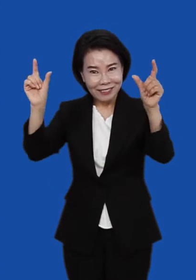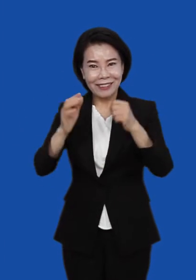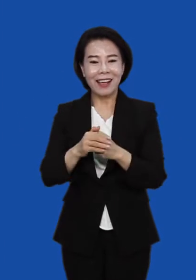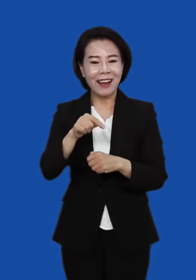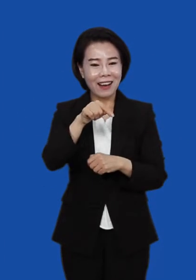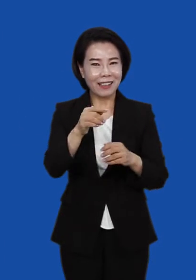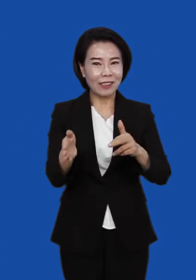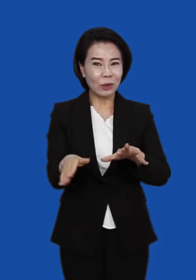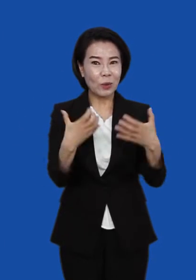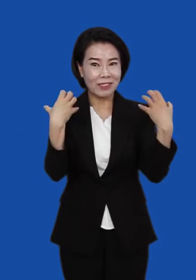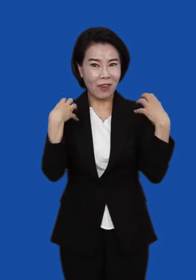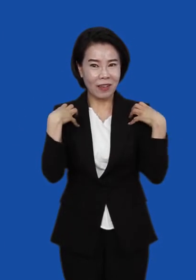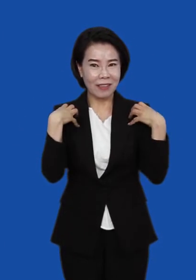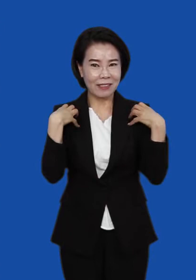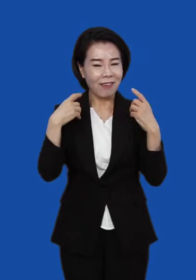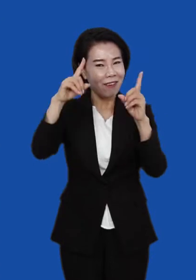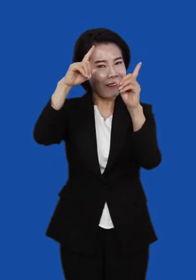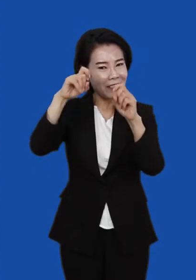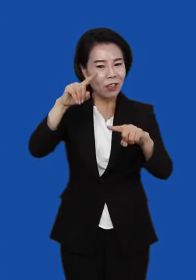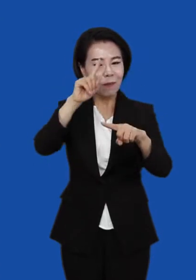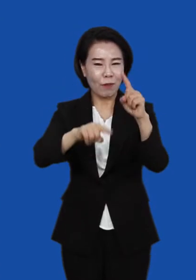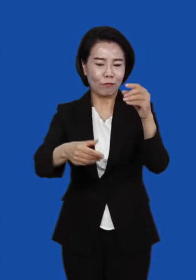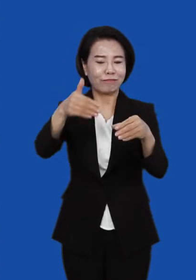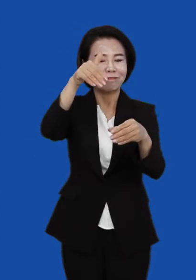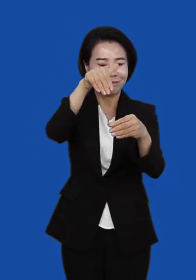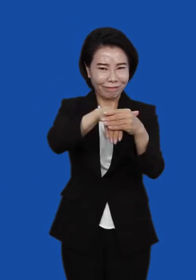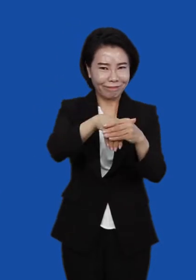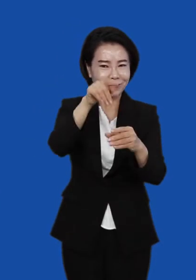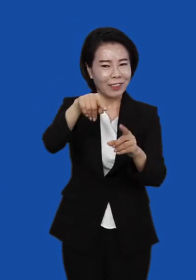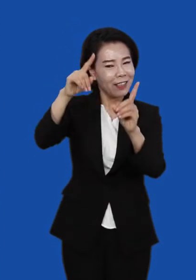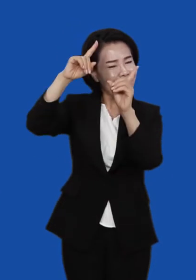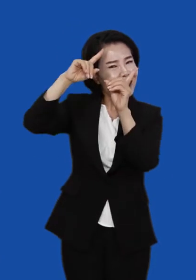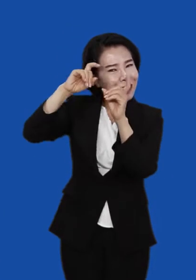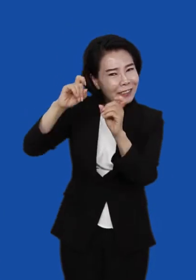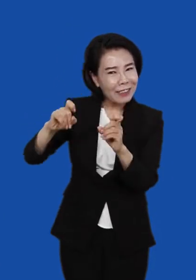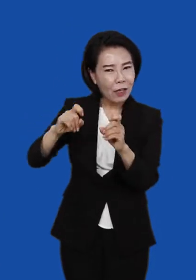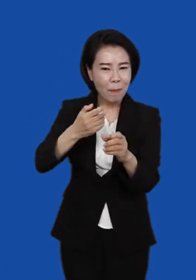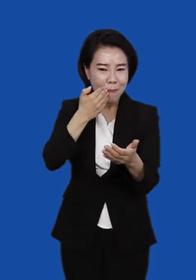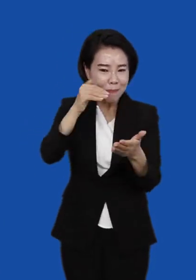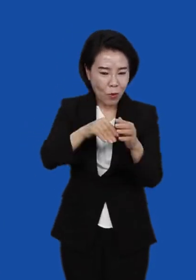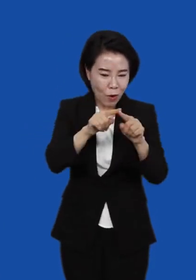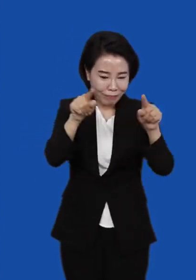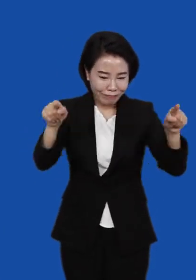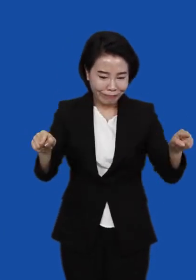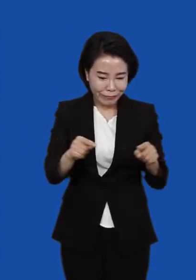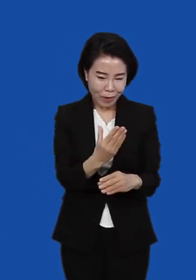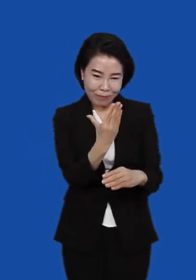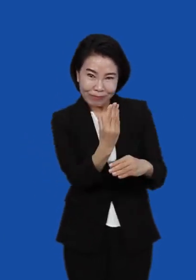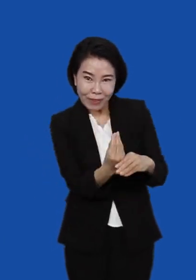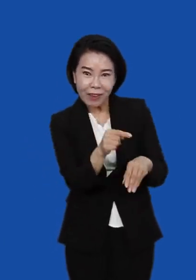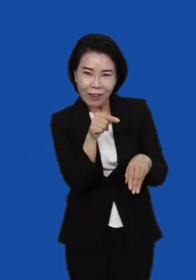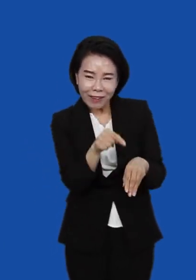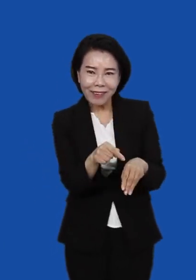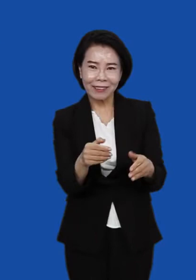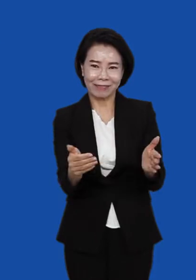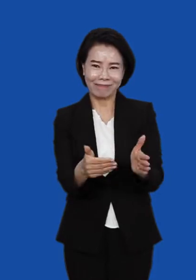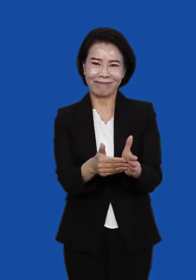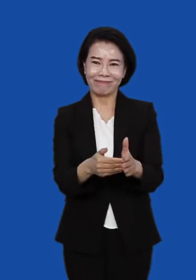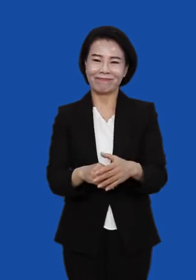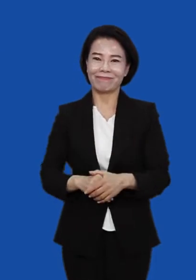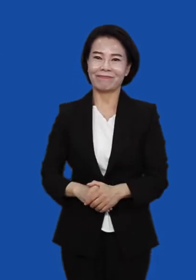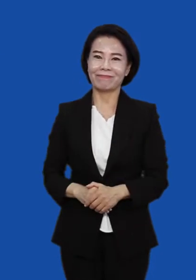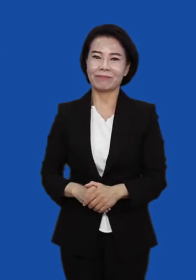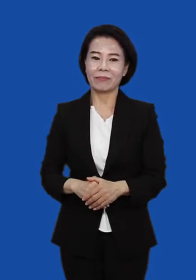이날 도청별관 앞에서 열린 기념 식수식에서 재임 기념 표지석 제막과 주목을 식재했습니다.